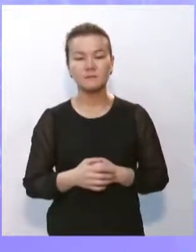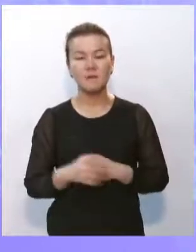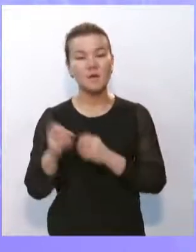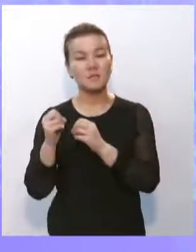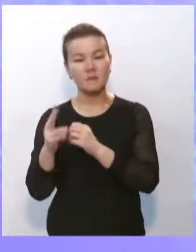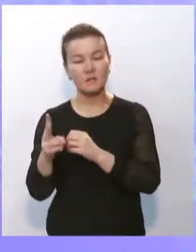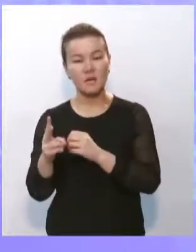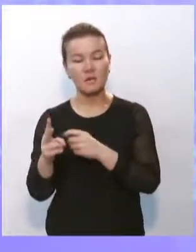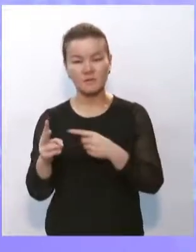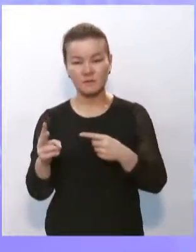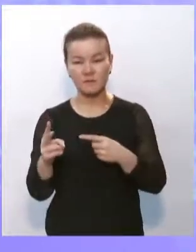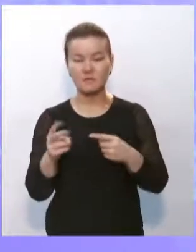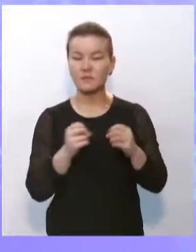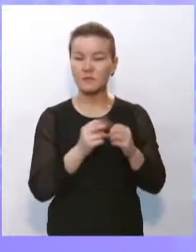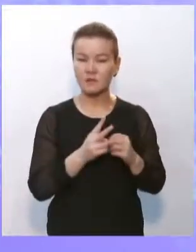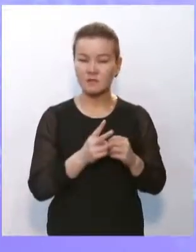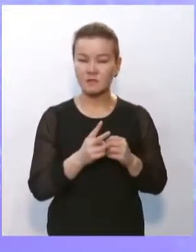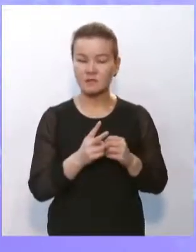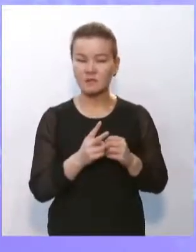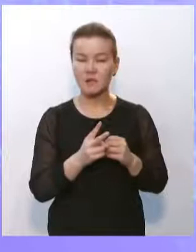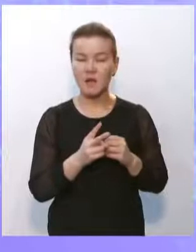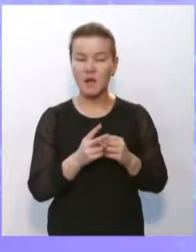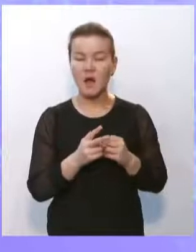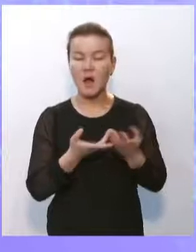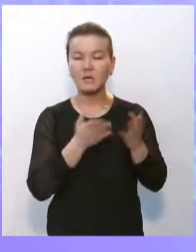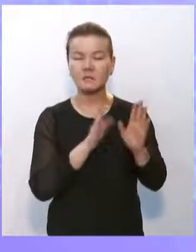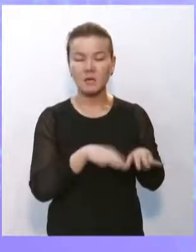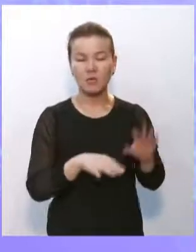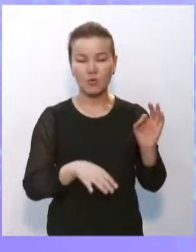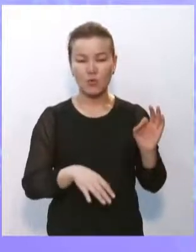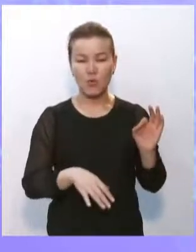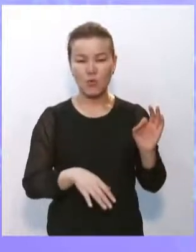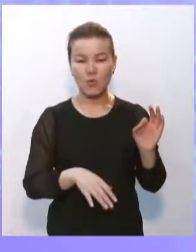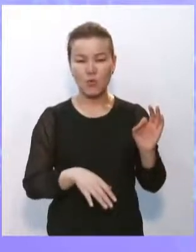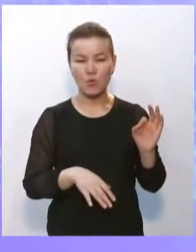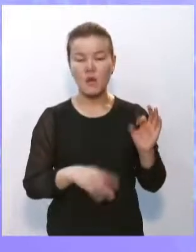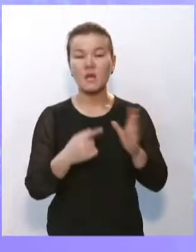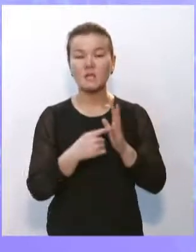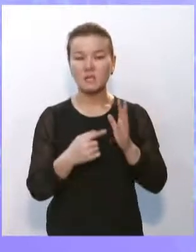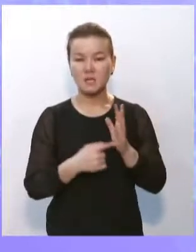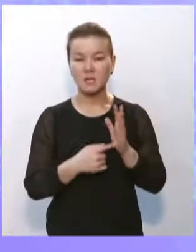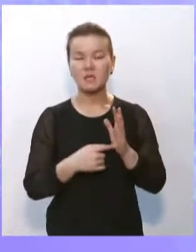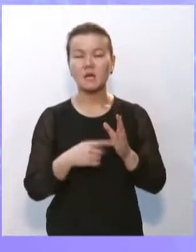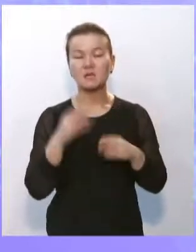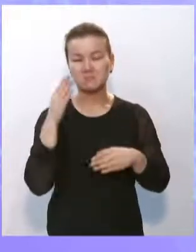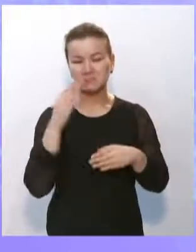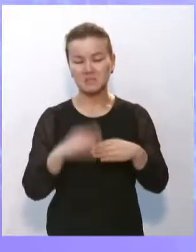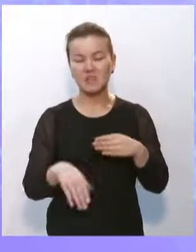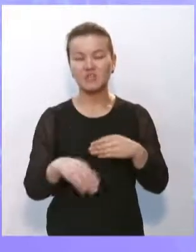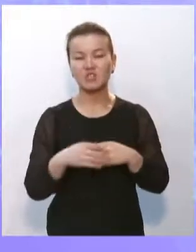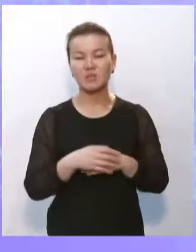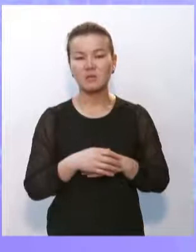1212 вычитаем из 12 остаток 0 деление завершили